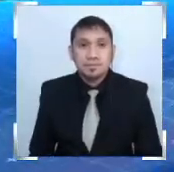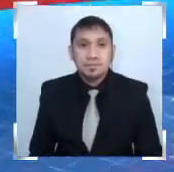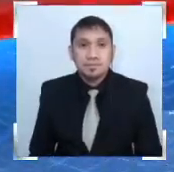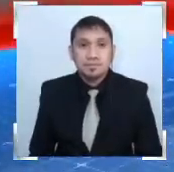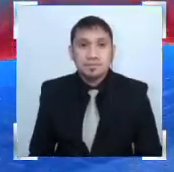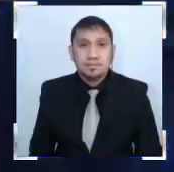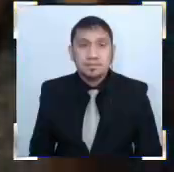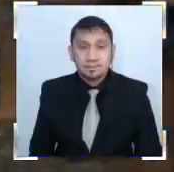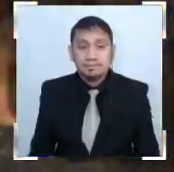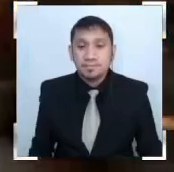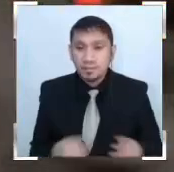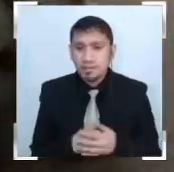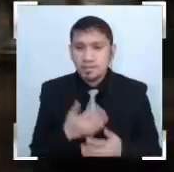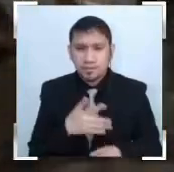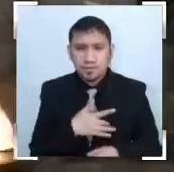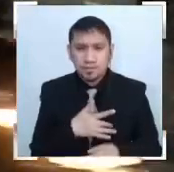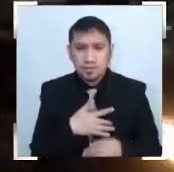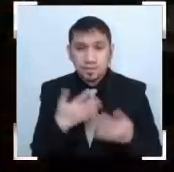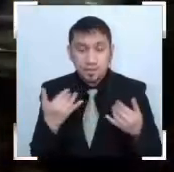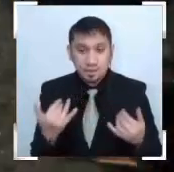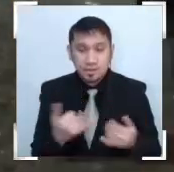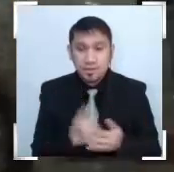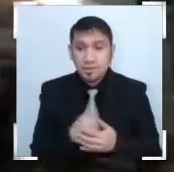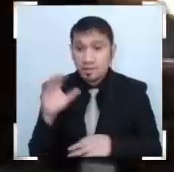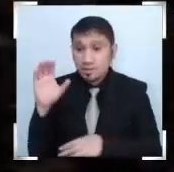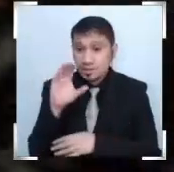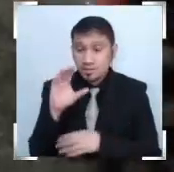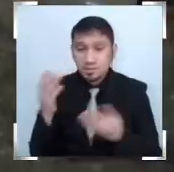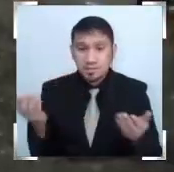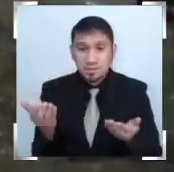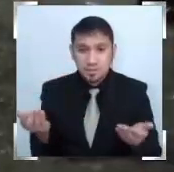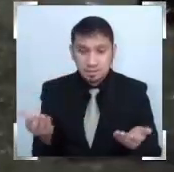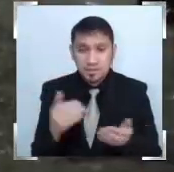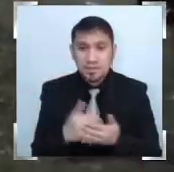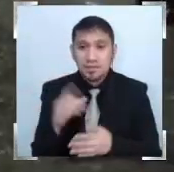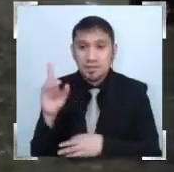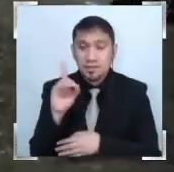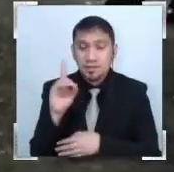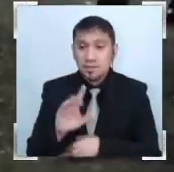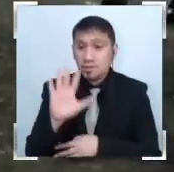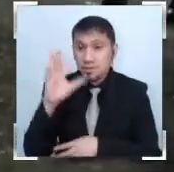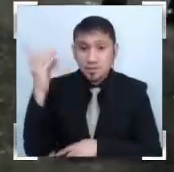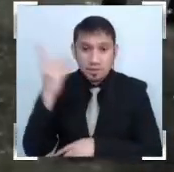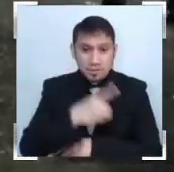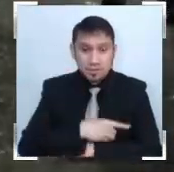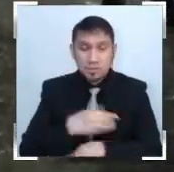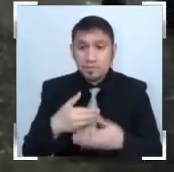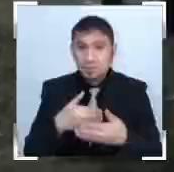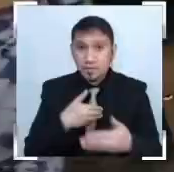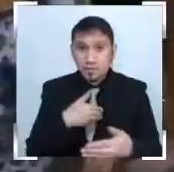Igan damang-dama na ang Christmas rush dito sa Divisoria, limang araw bago magpasko.